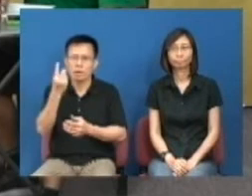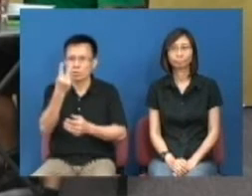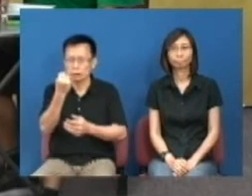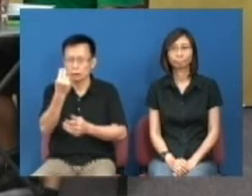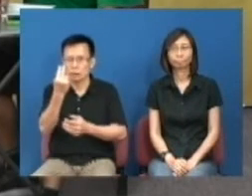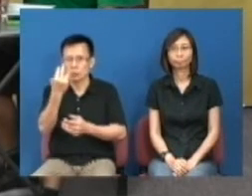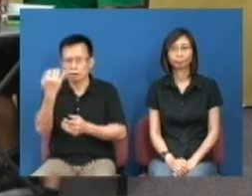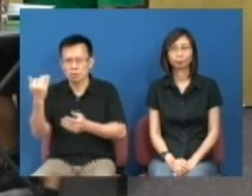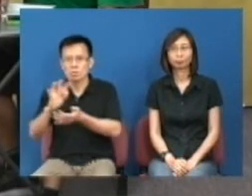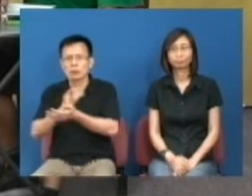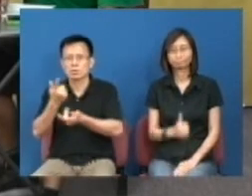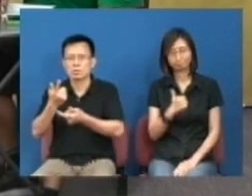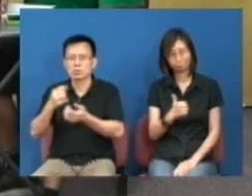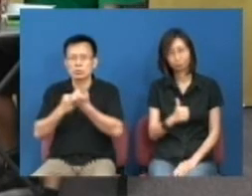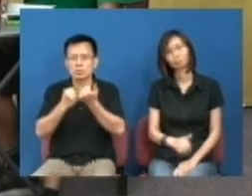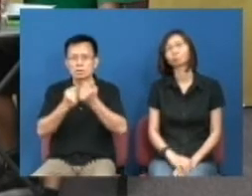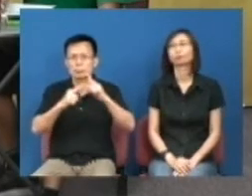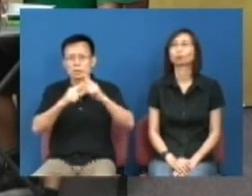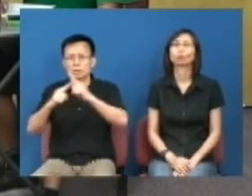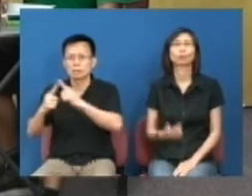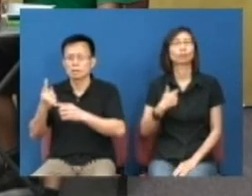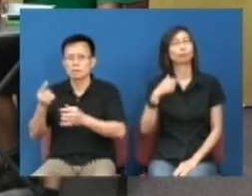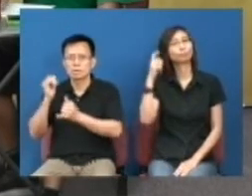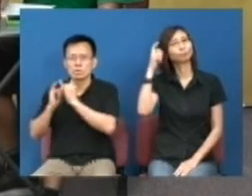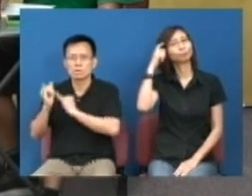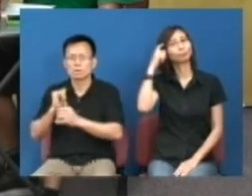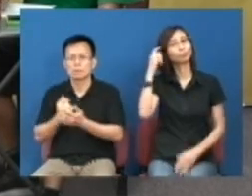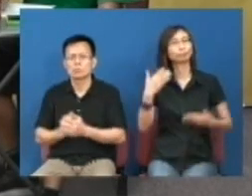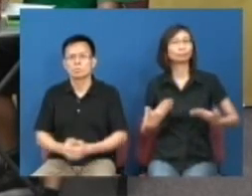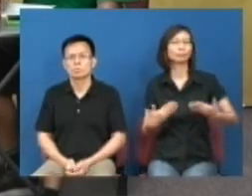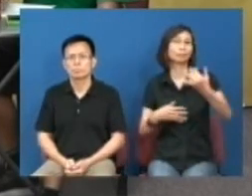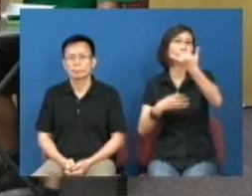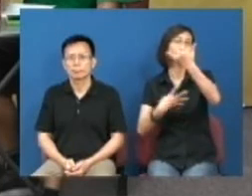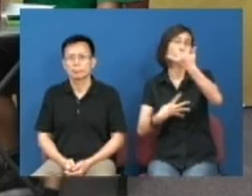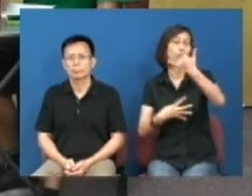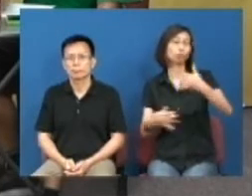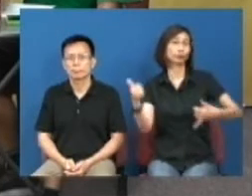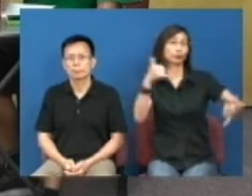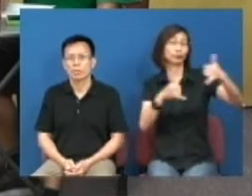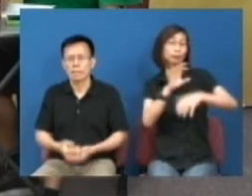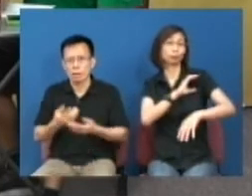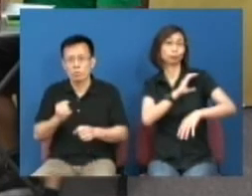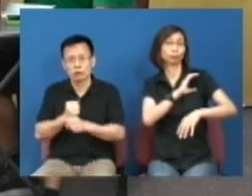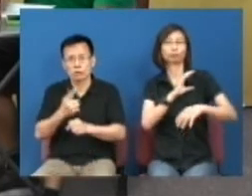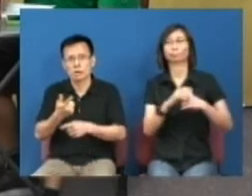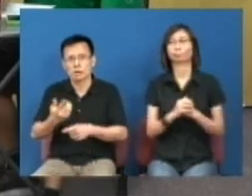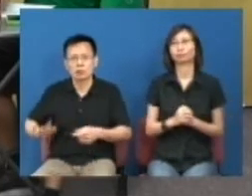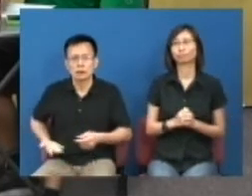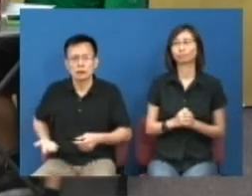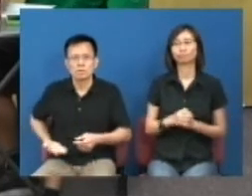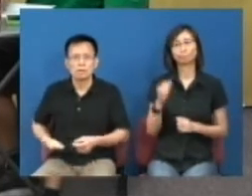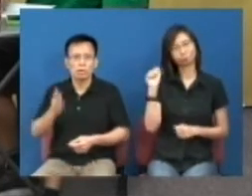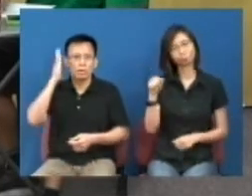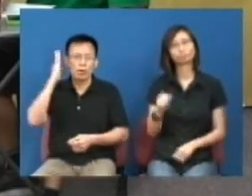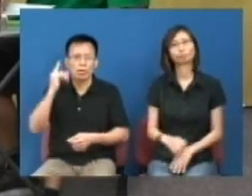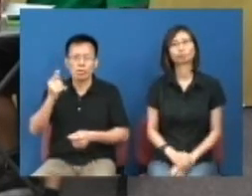支持民主運動嘅歷史啊。 好，咁我諗依一度咧，如果你話講到六四集會啊，到同 支聯會，咁如果做呢樣嘢，就施耀華好大鑊噶嘛。施